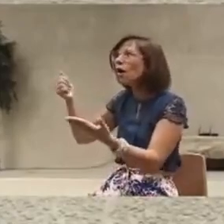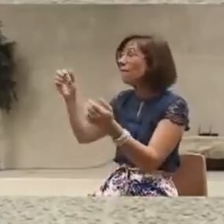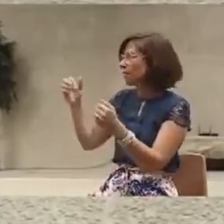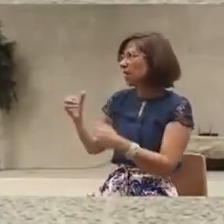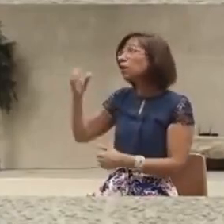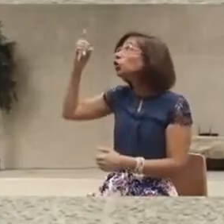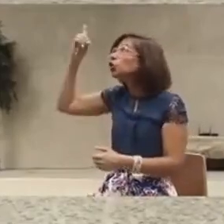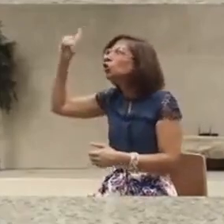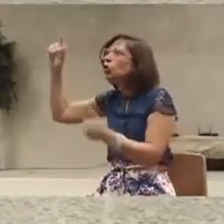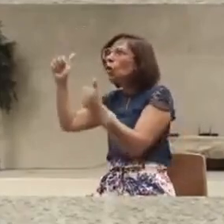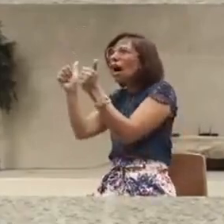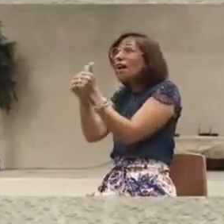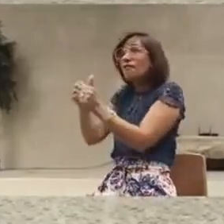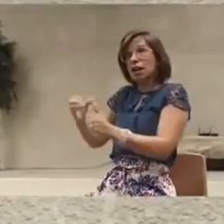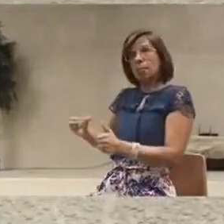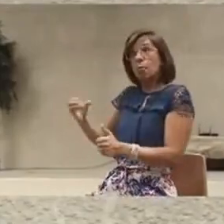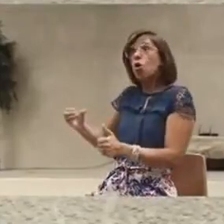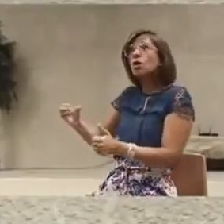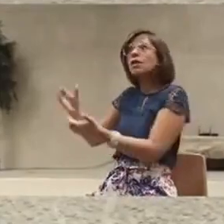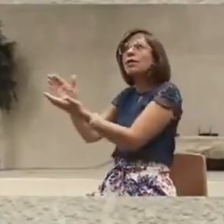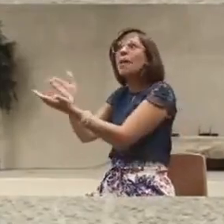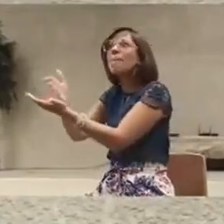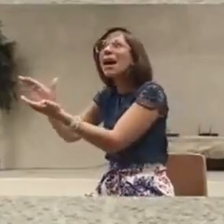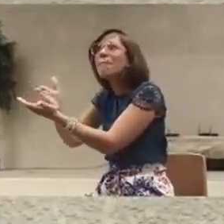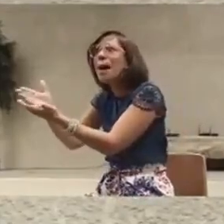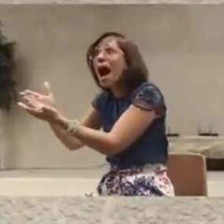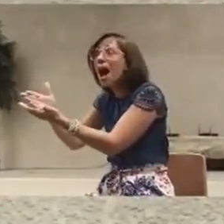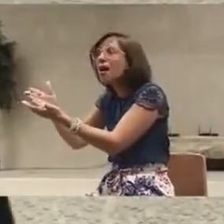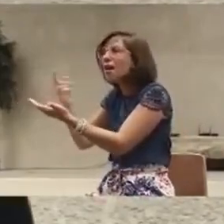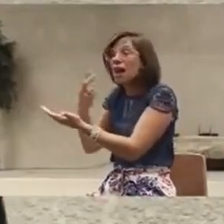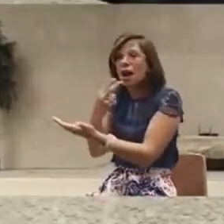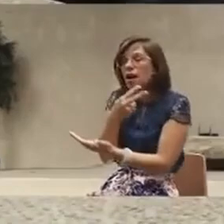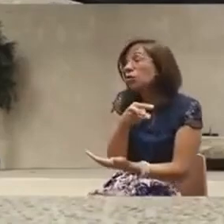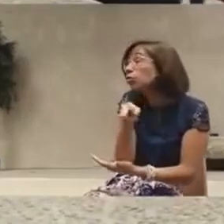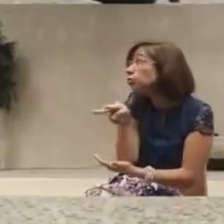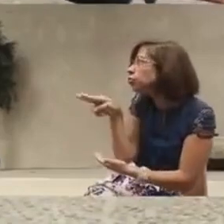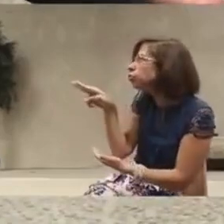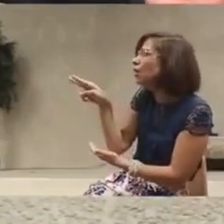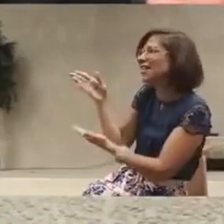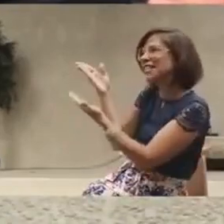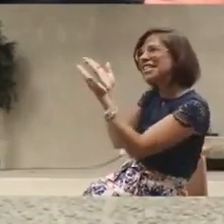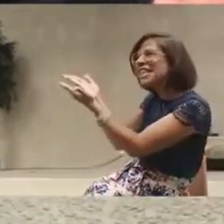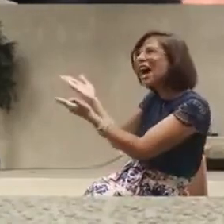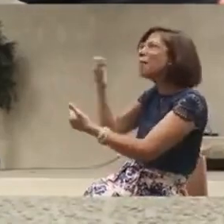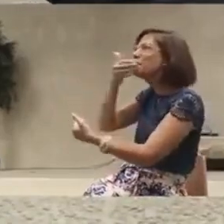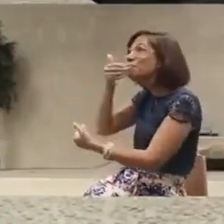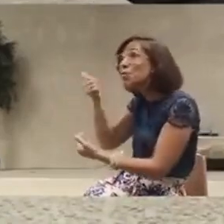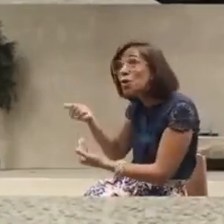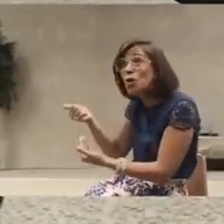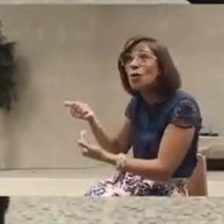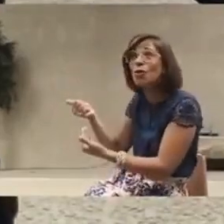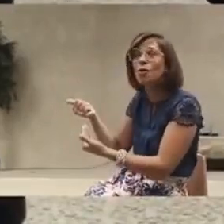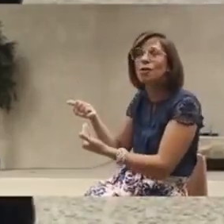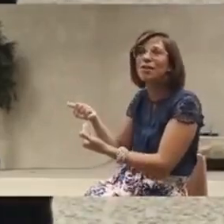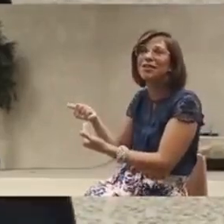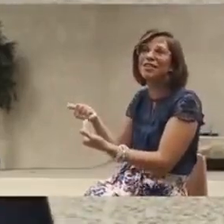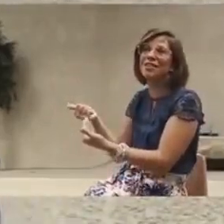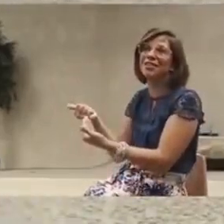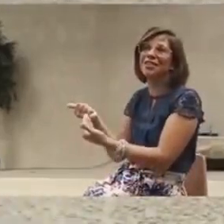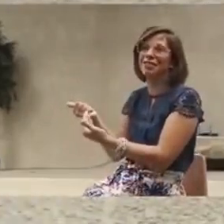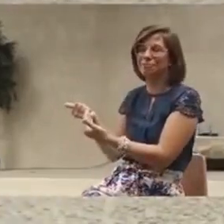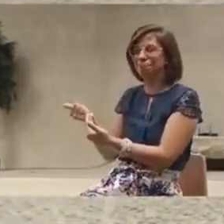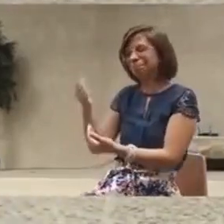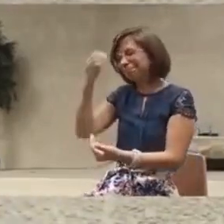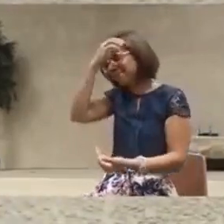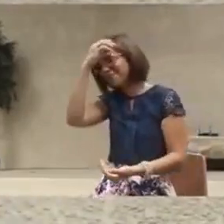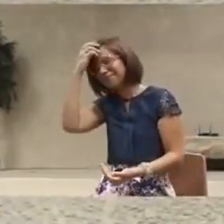qui se tient devant Dieu. Oui, il a déployé tout son zèle pour essayer d'amener le peuple de